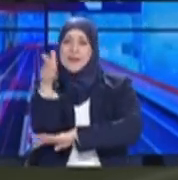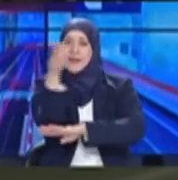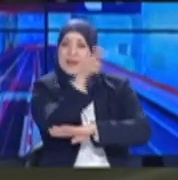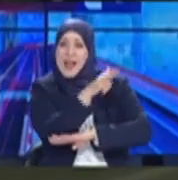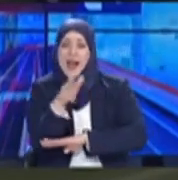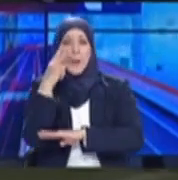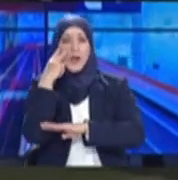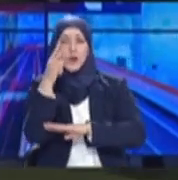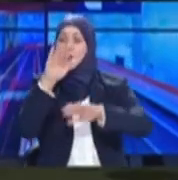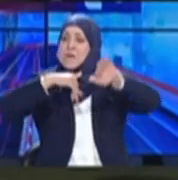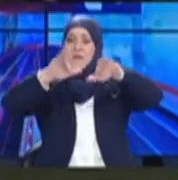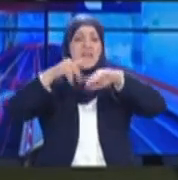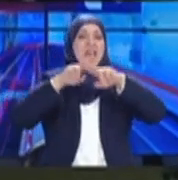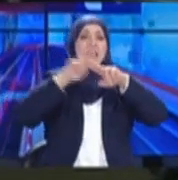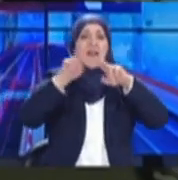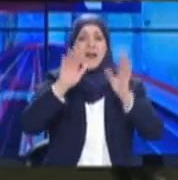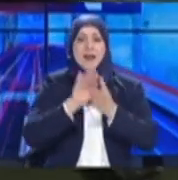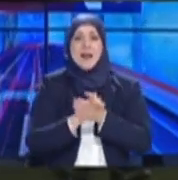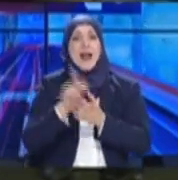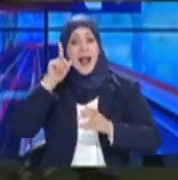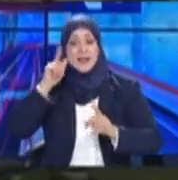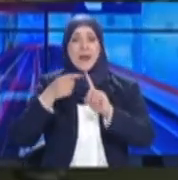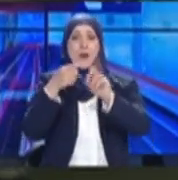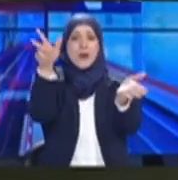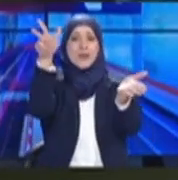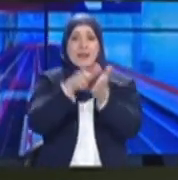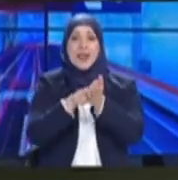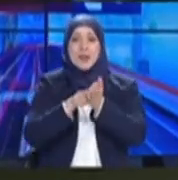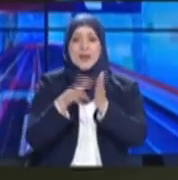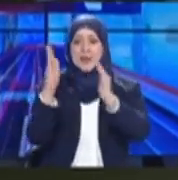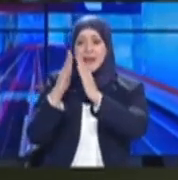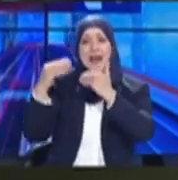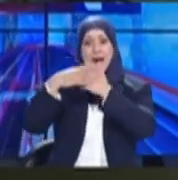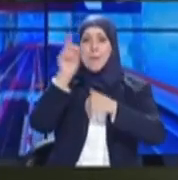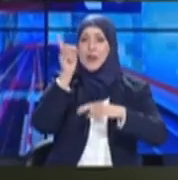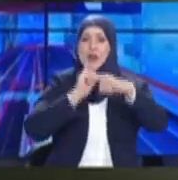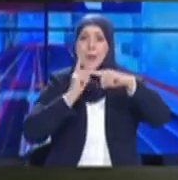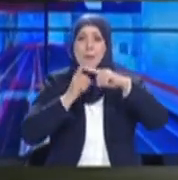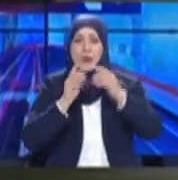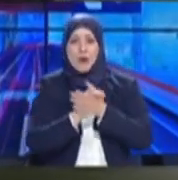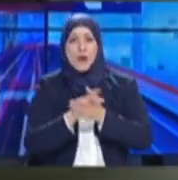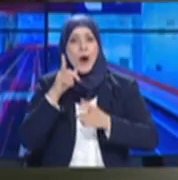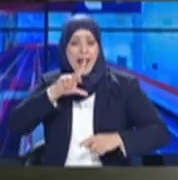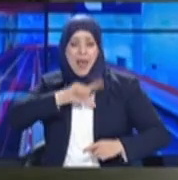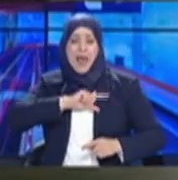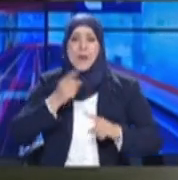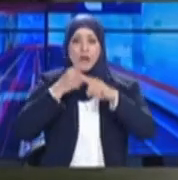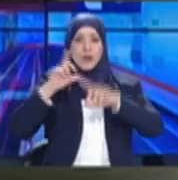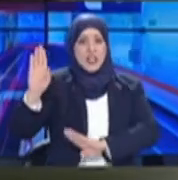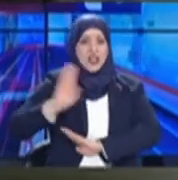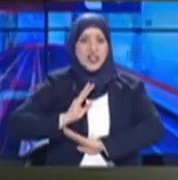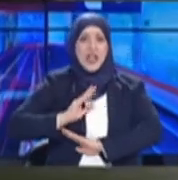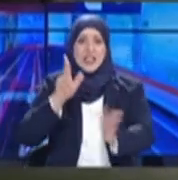اه تاكيد هذا ال التنفيذ هذا الحذر بالتمام بفضل ما تقوم به وحدات ال الامن الداخلي والجيش ال الوطني